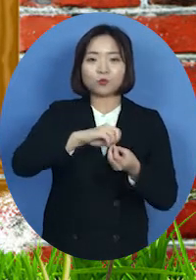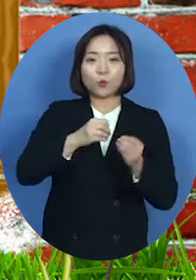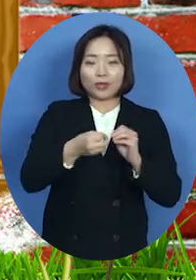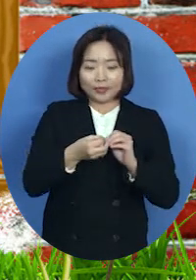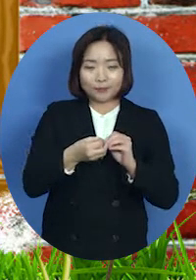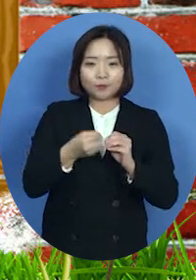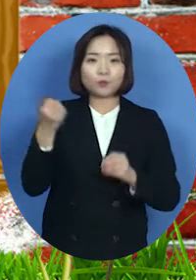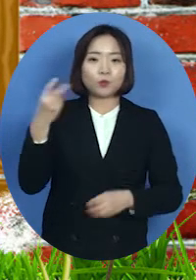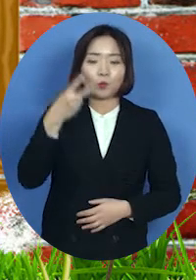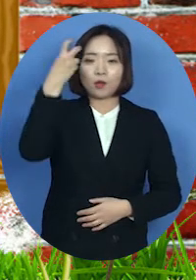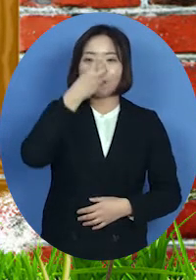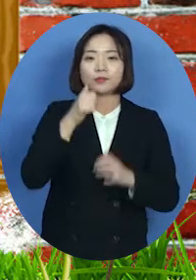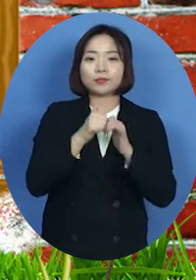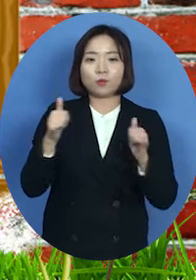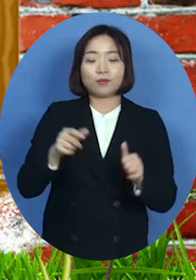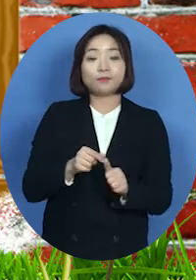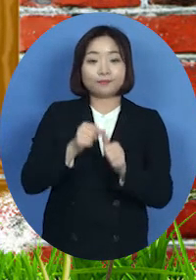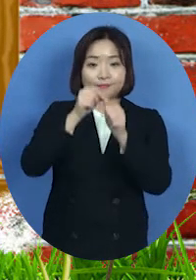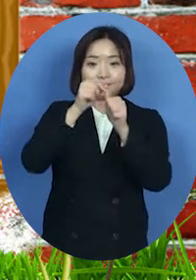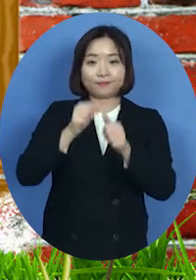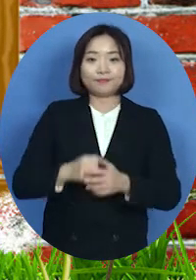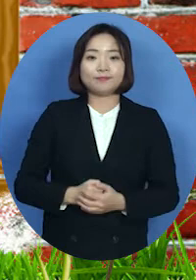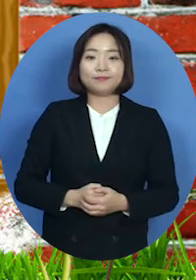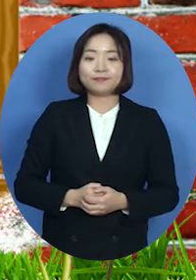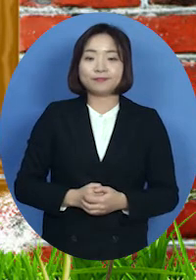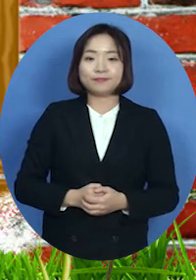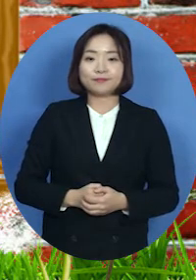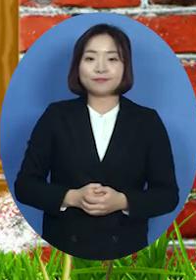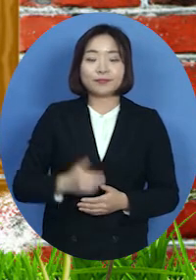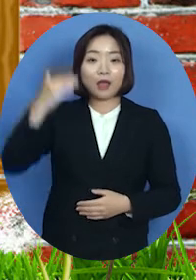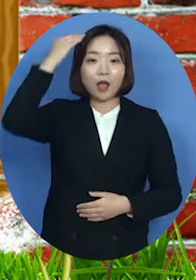플라스틱 제품 조립 및 검사원 을 모색합니다